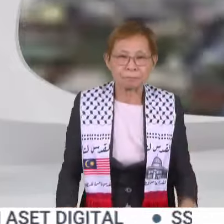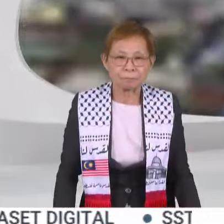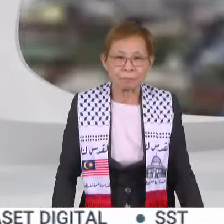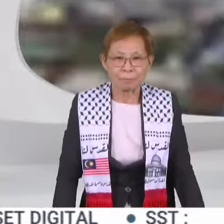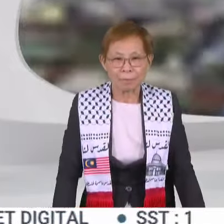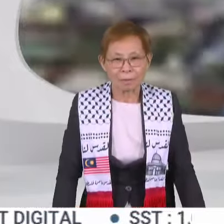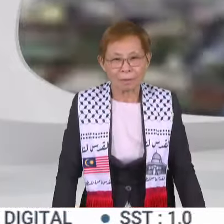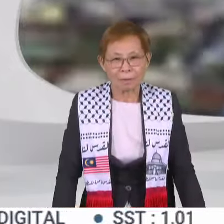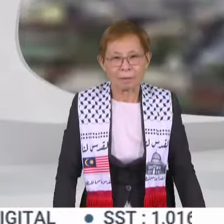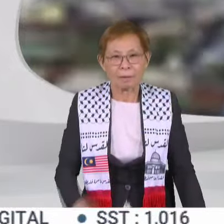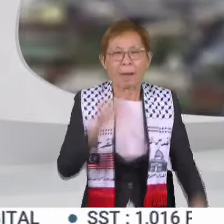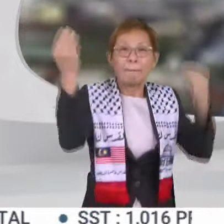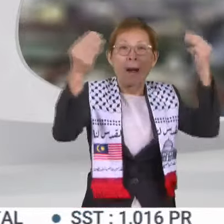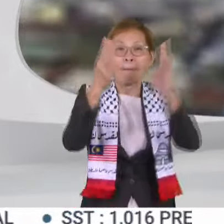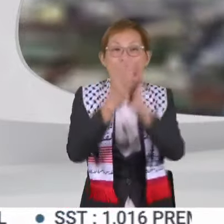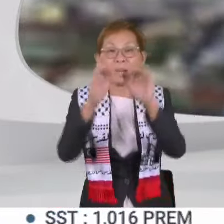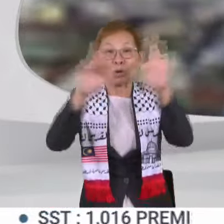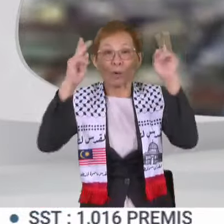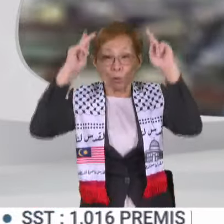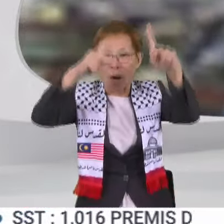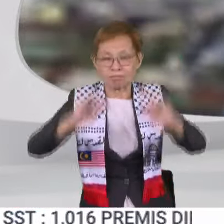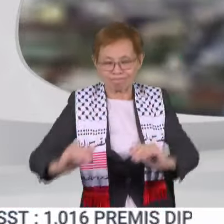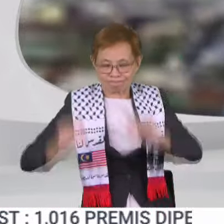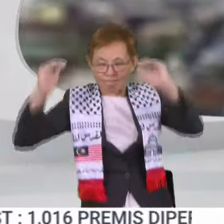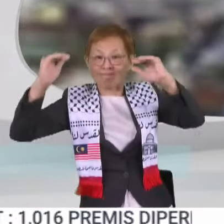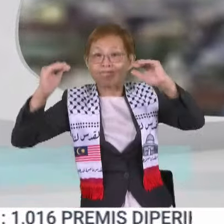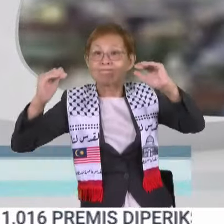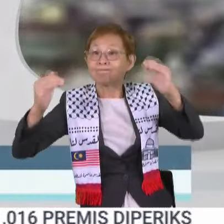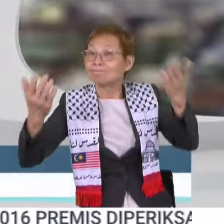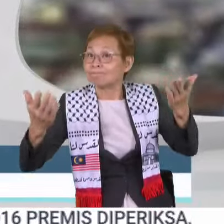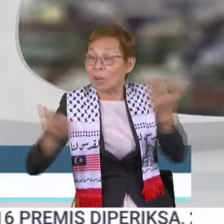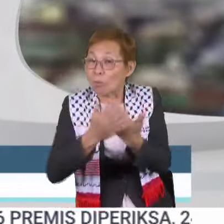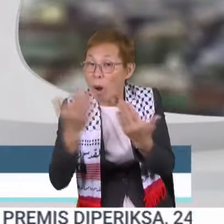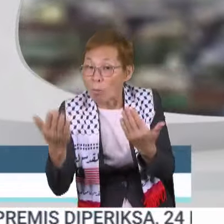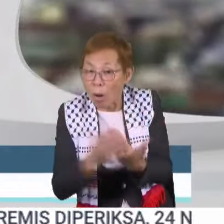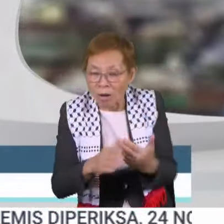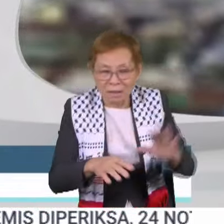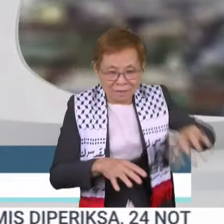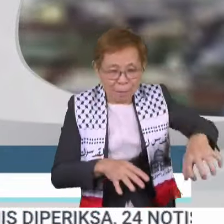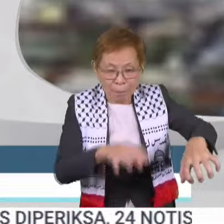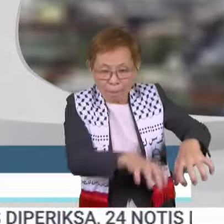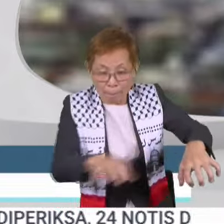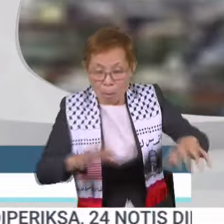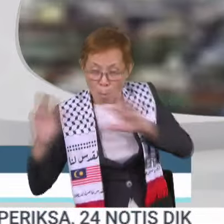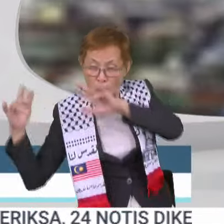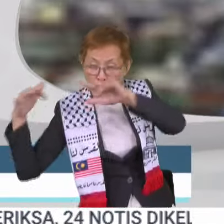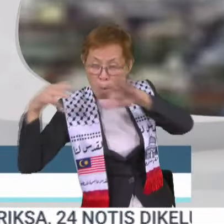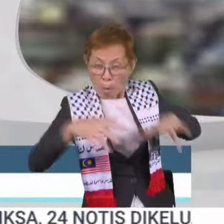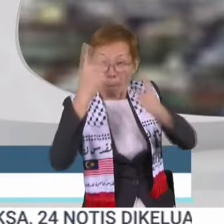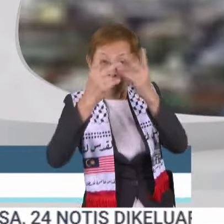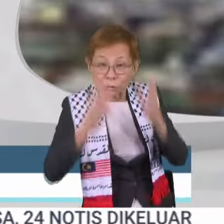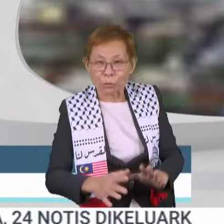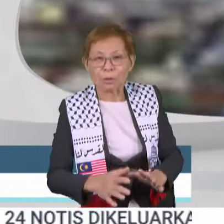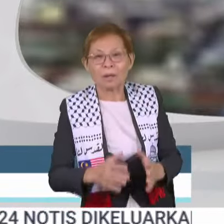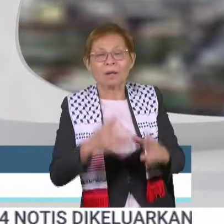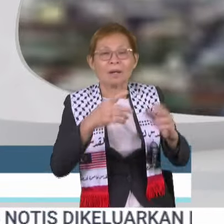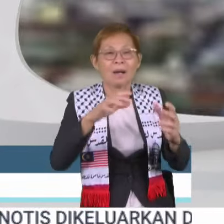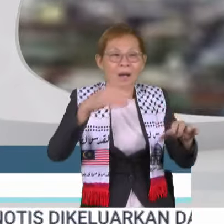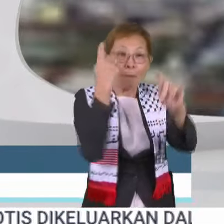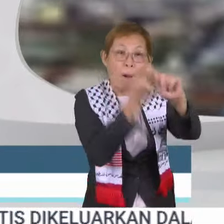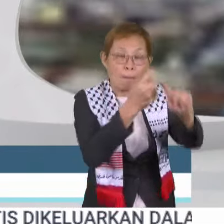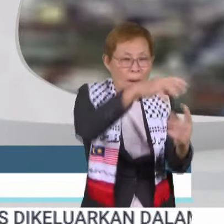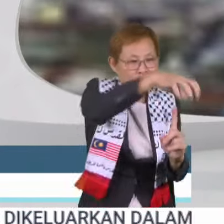tetu-tetamuan Majlis Bandar Raya Kuantan menaik taraf kemudahan di kawasan tumpuan pelancong di daerah ini termasuk membina gerai